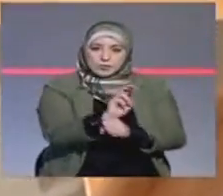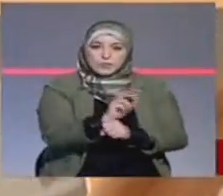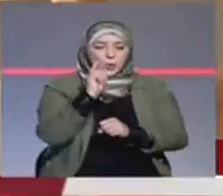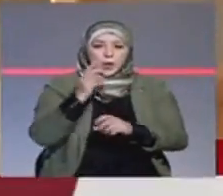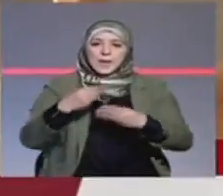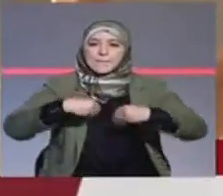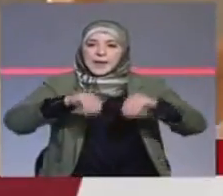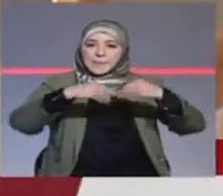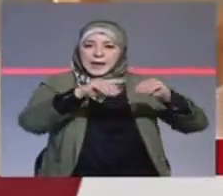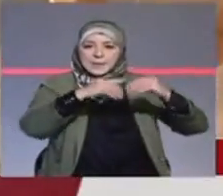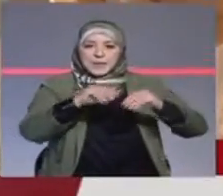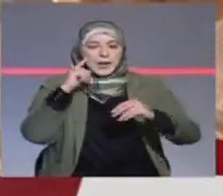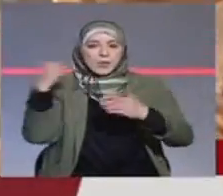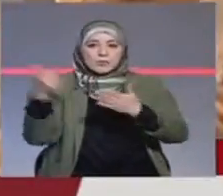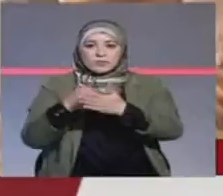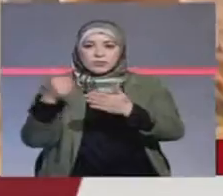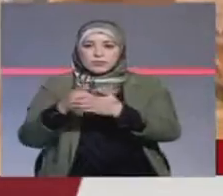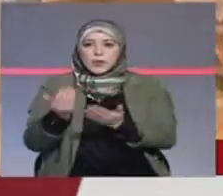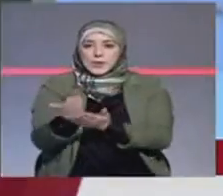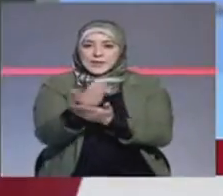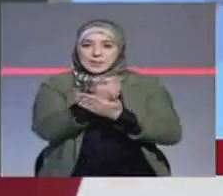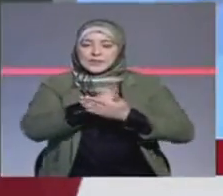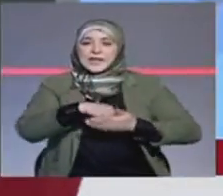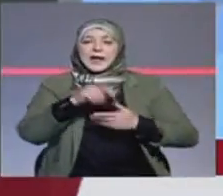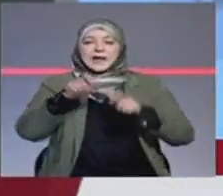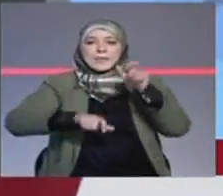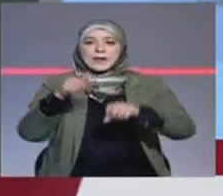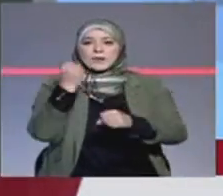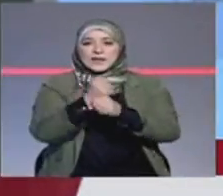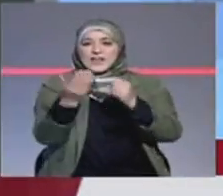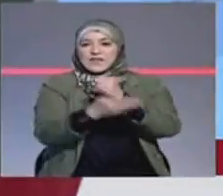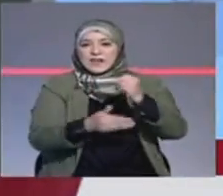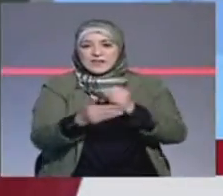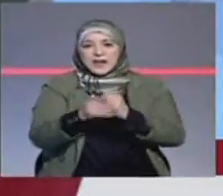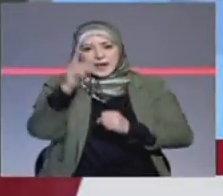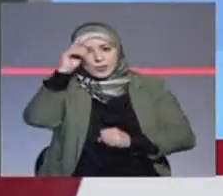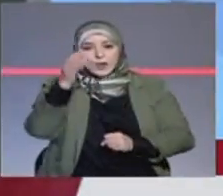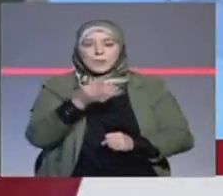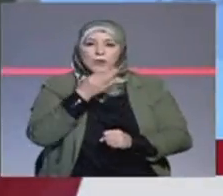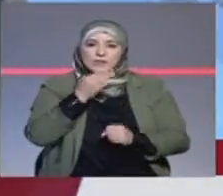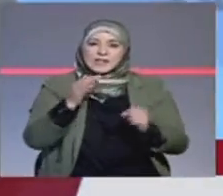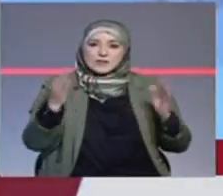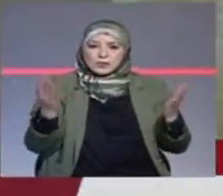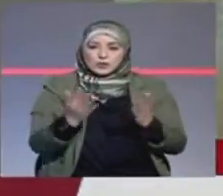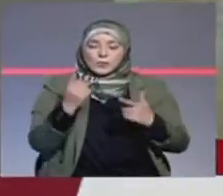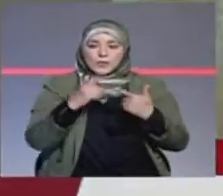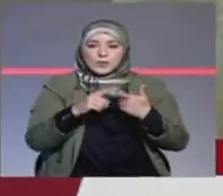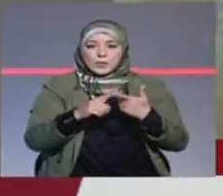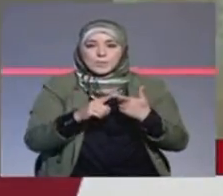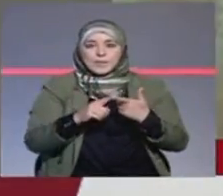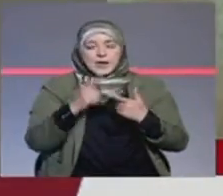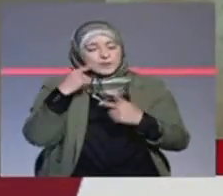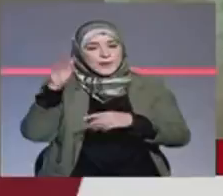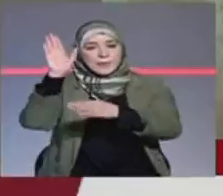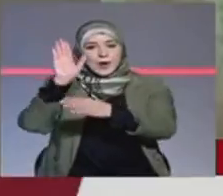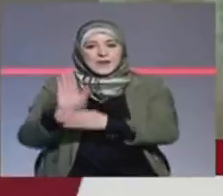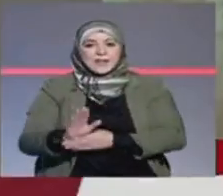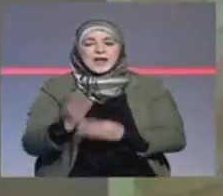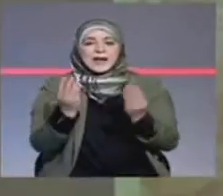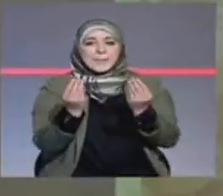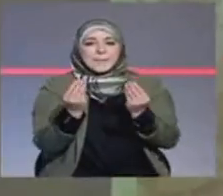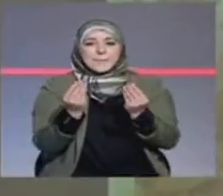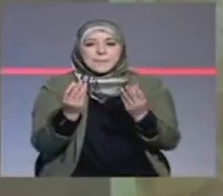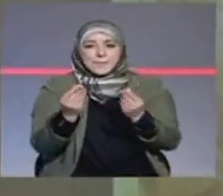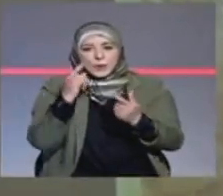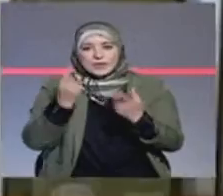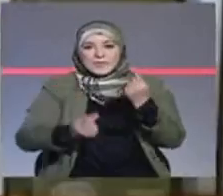وترويجها ودعم دخل الفلاحين للاستفادة أولا ثم المحافظة على هذا